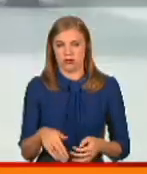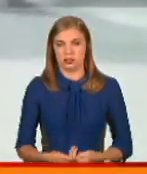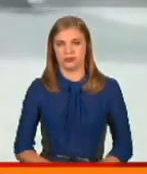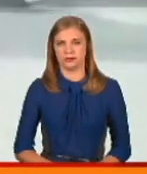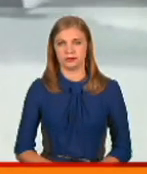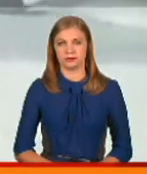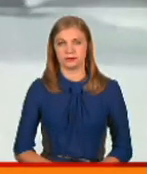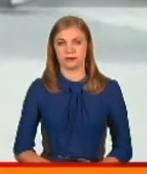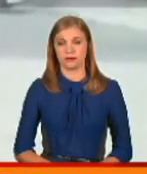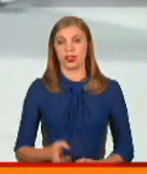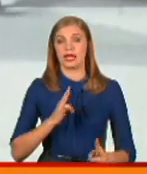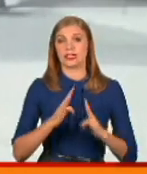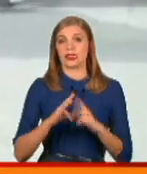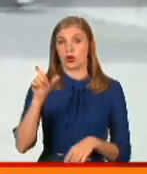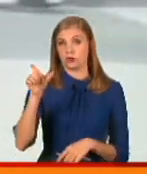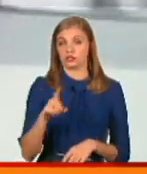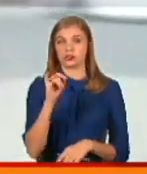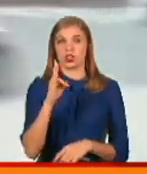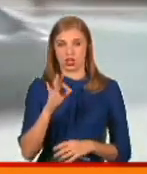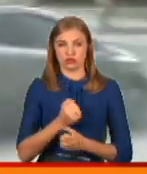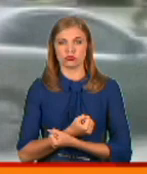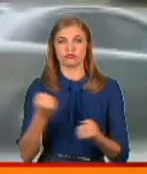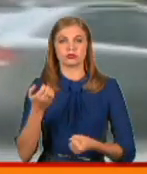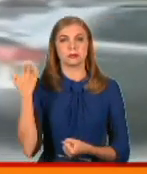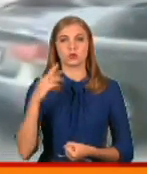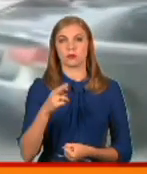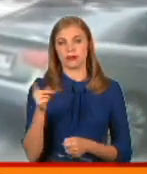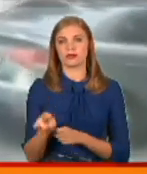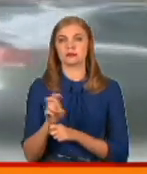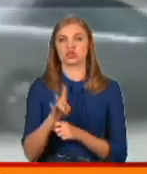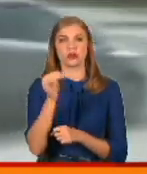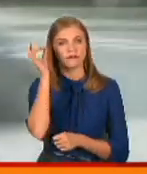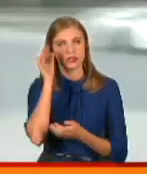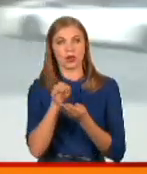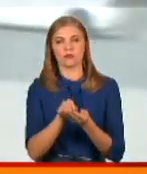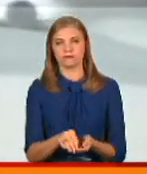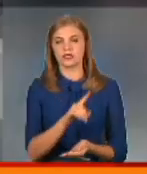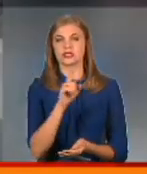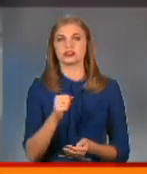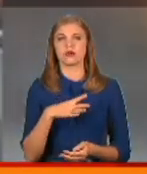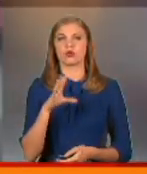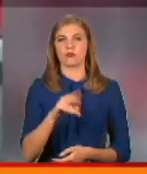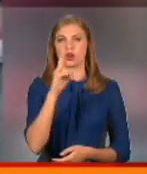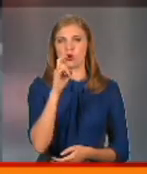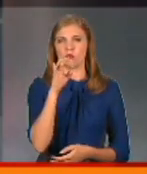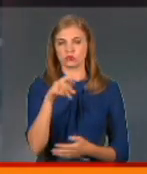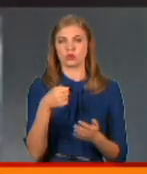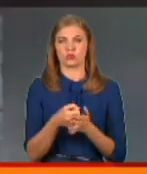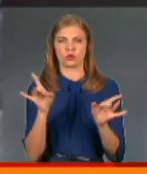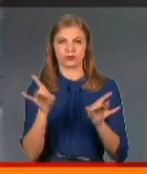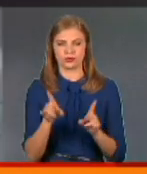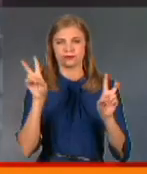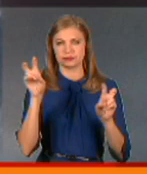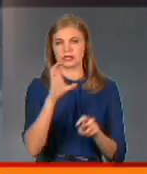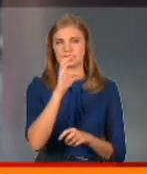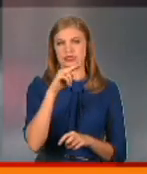йшло. Терориста Захарченка підірвали минулої п'ятниці. Він прийшов на поминки за померлим Йосипом Кобзоном до кафе із